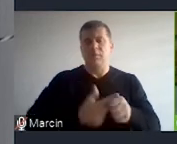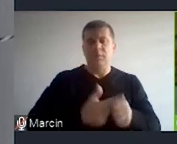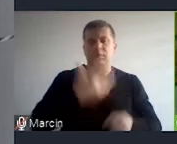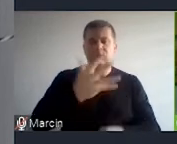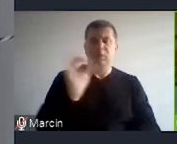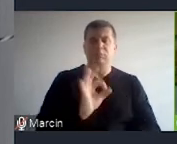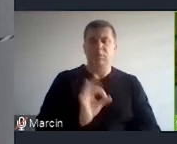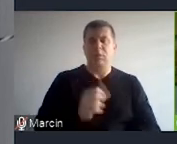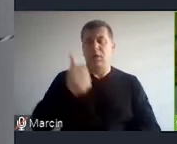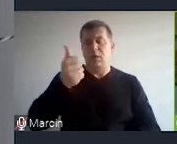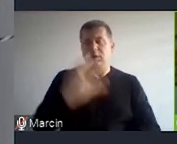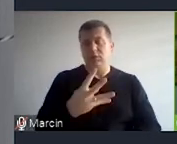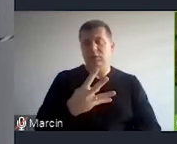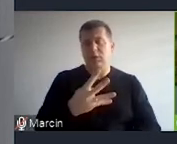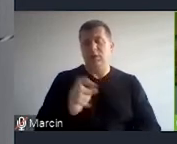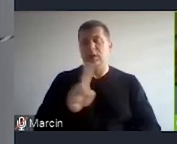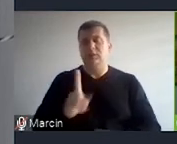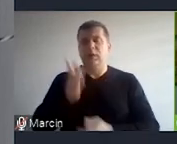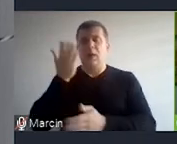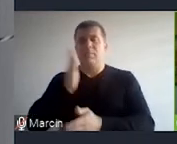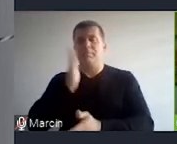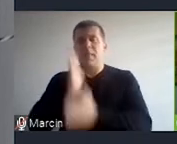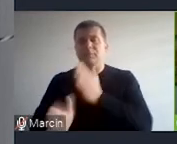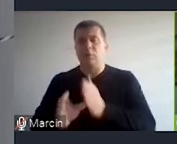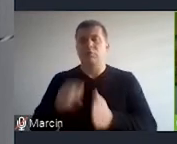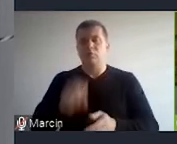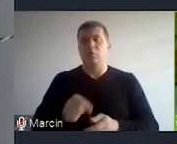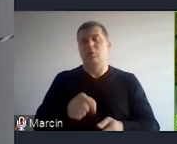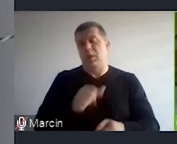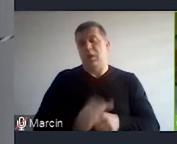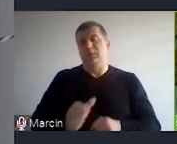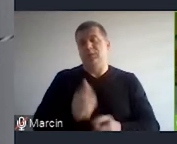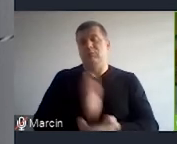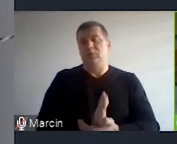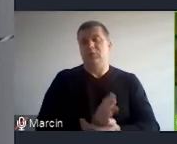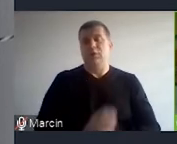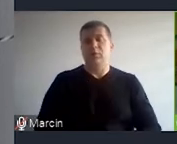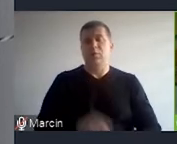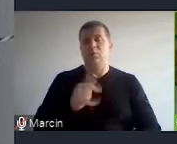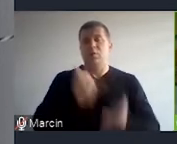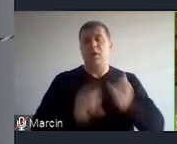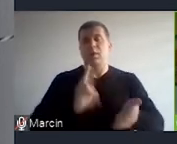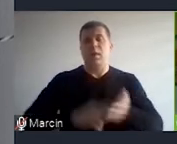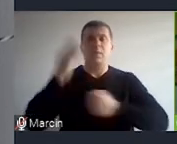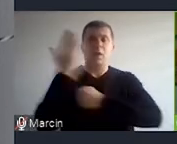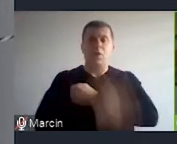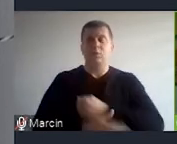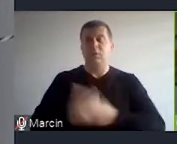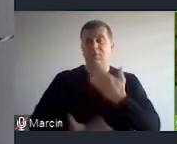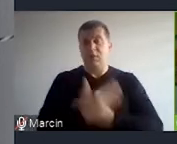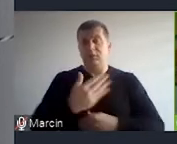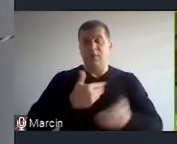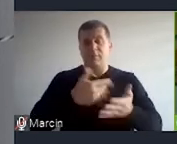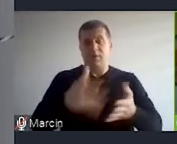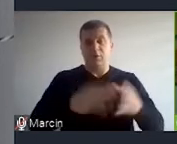25%. 1/4 z bezpośrednich to pośrednie. To jeśli na zakończenie wyjdzie, że wydaliśmy